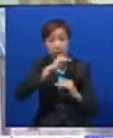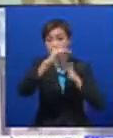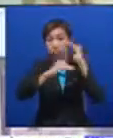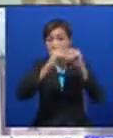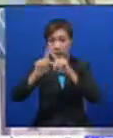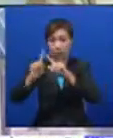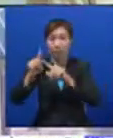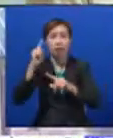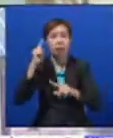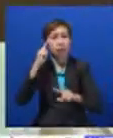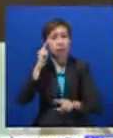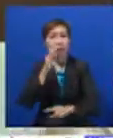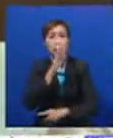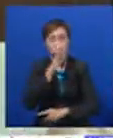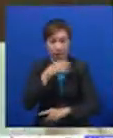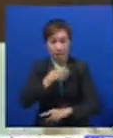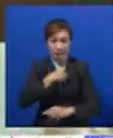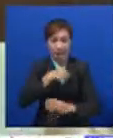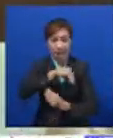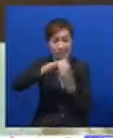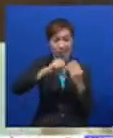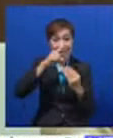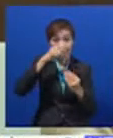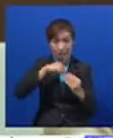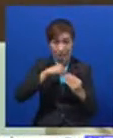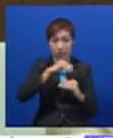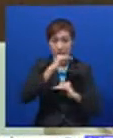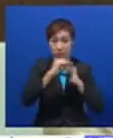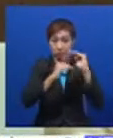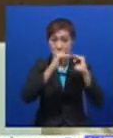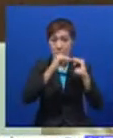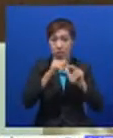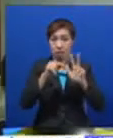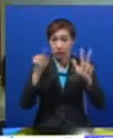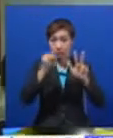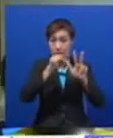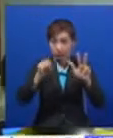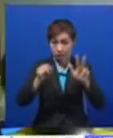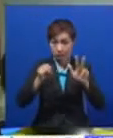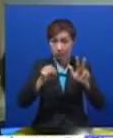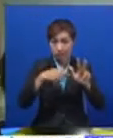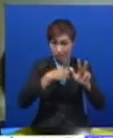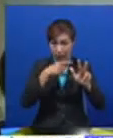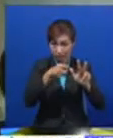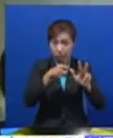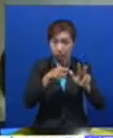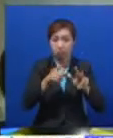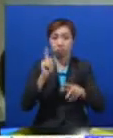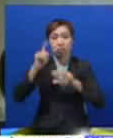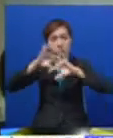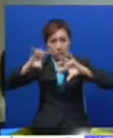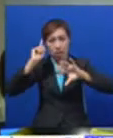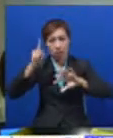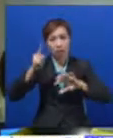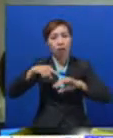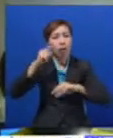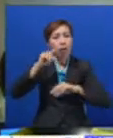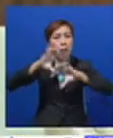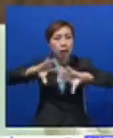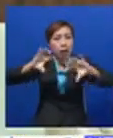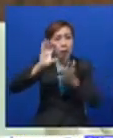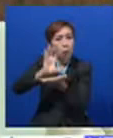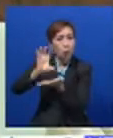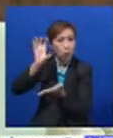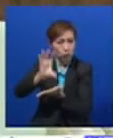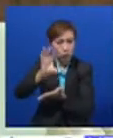ยประเมินว่าหากจะทำให้เศรษฐกิจไทยขยายตัวได้ร้อยละ3รัฐบาลต้องเร่งรัดการลงทุนภาครัฐที่ยังมีงบ